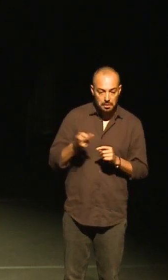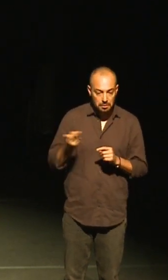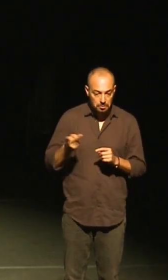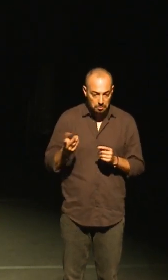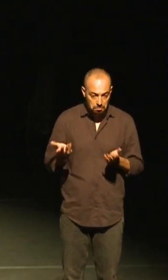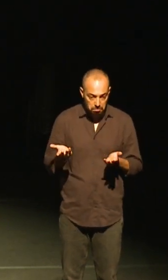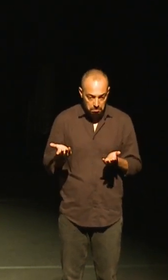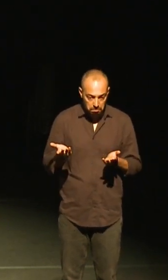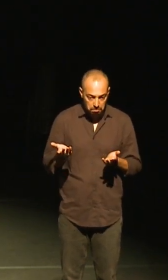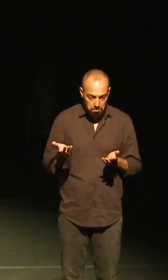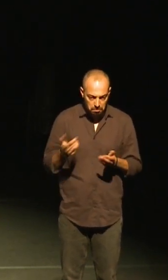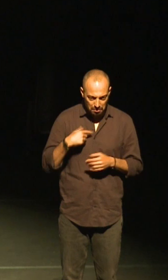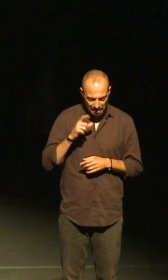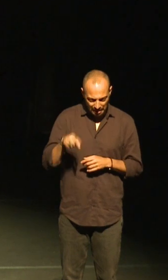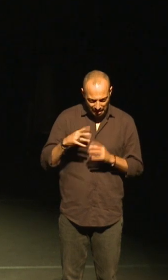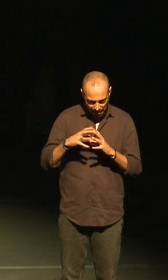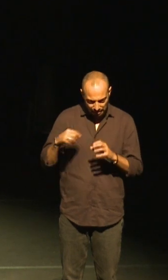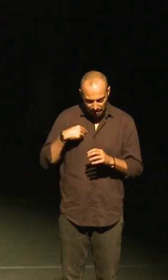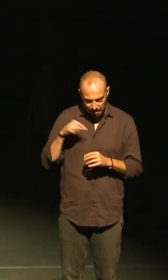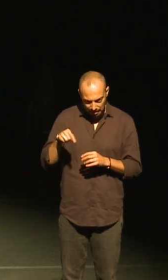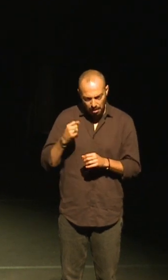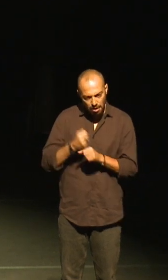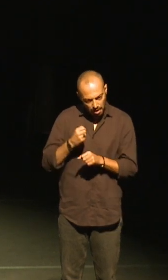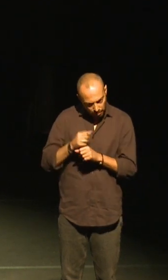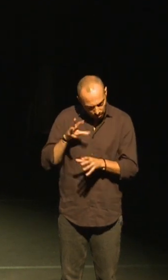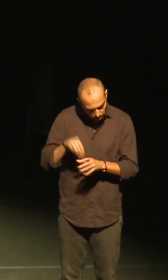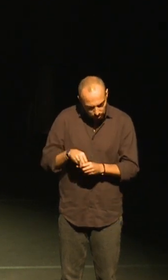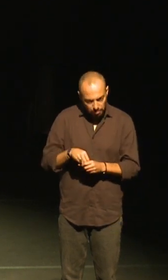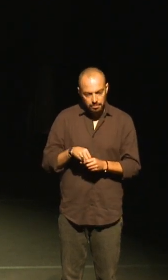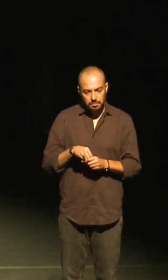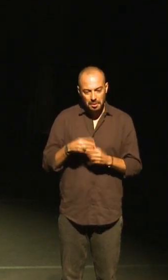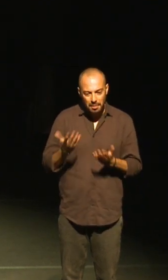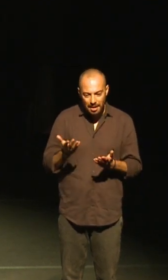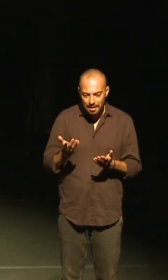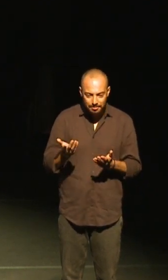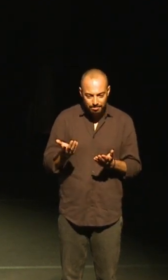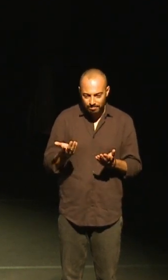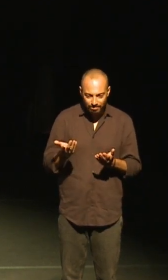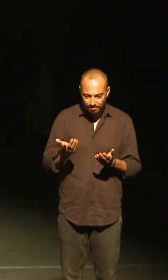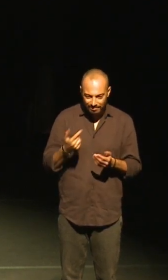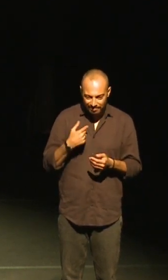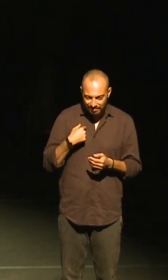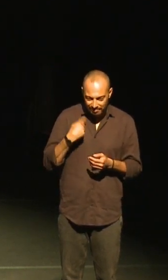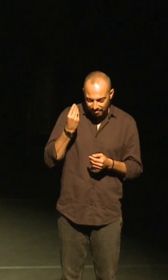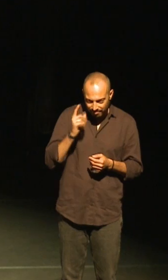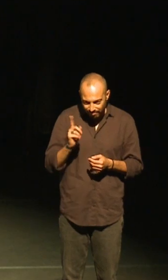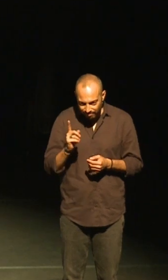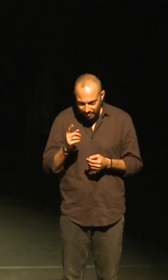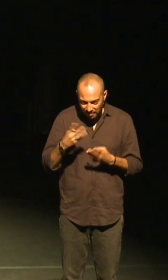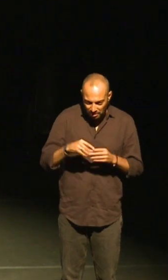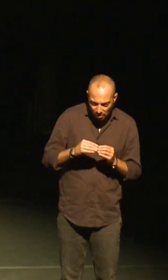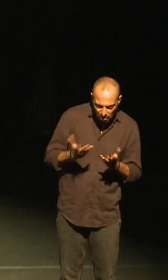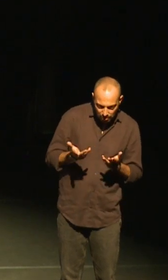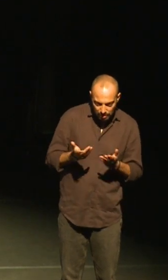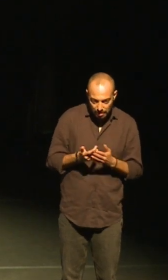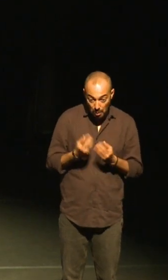del personale per l'Italia ma ero rigorosamente In The Closet tant'è che quando poi uscì